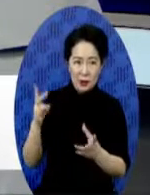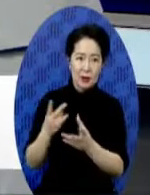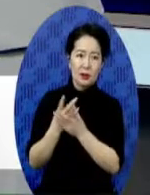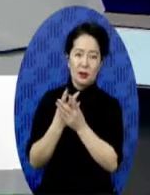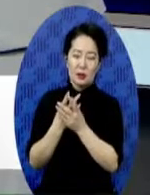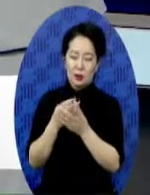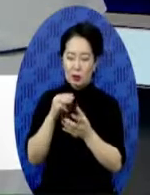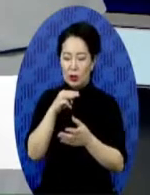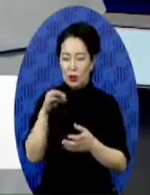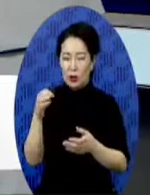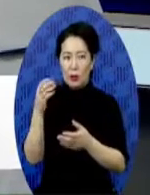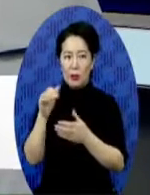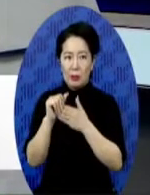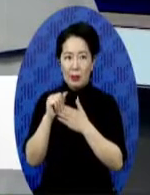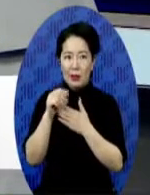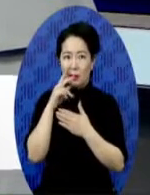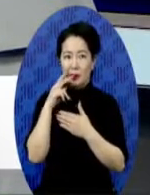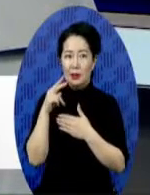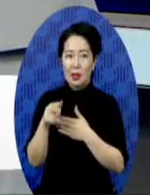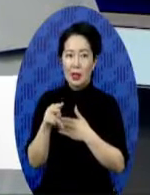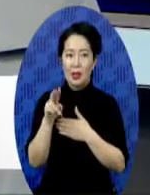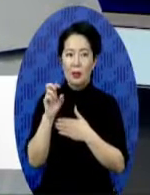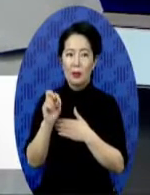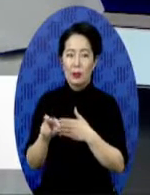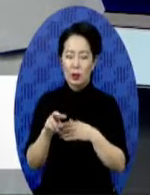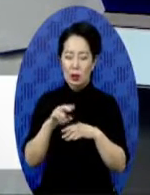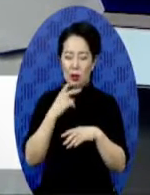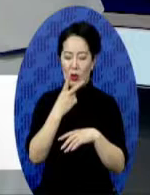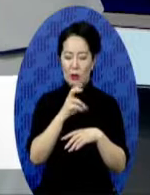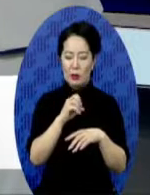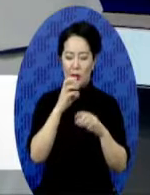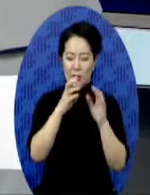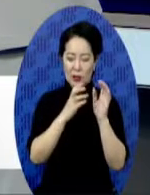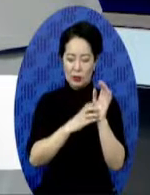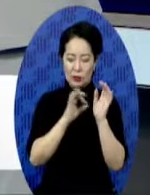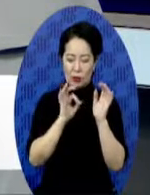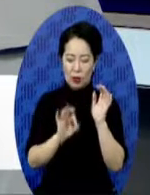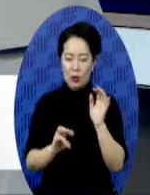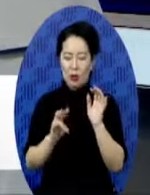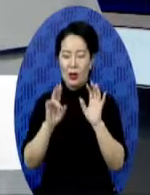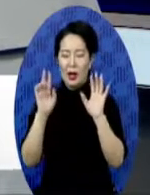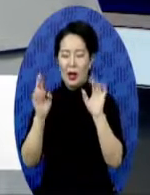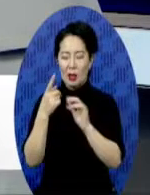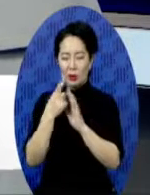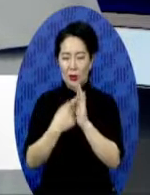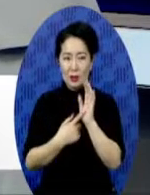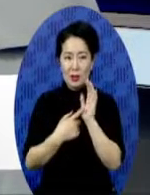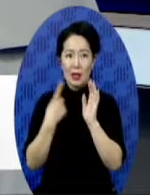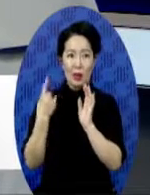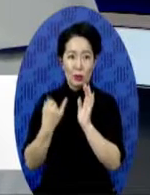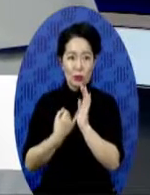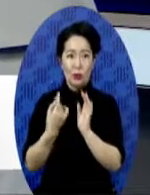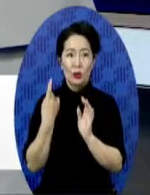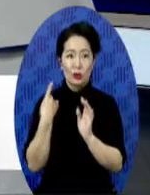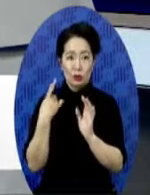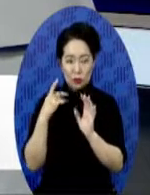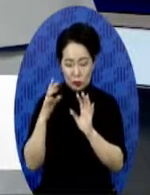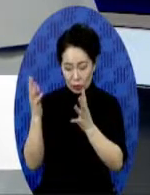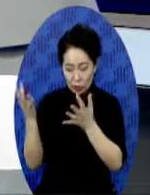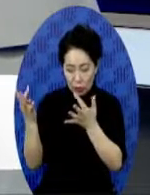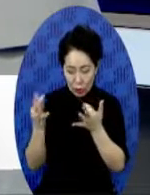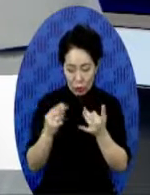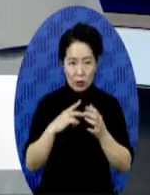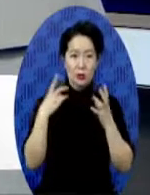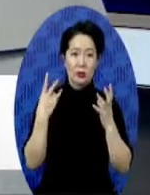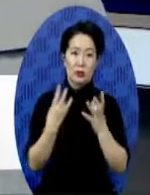тоо статистик тооны дүнгийн хувьд бол яг 2019 оны 12 дугаар сарын 16-ны өчигдрийн өмнө байдлаар нэгтгсэн тоо